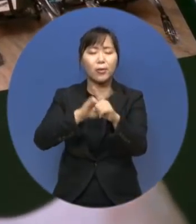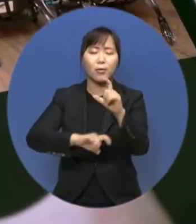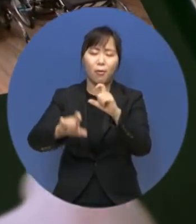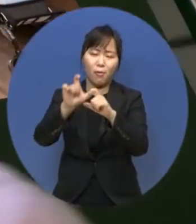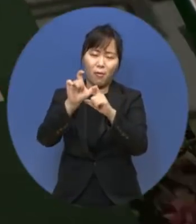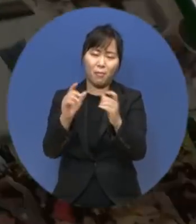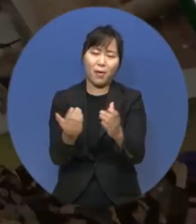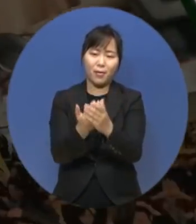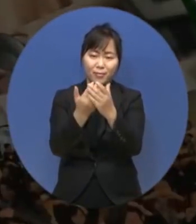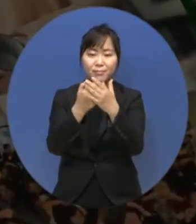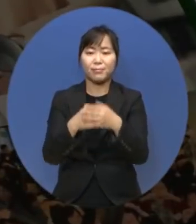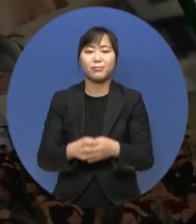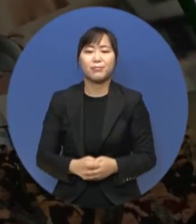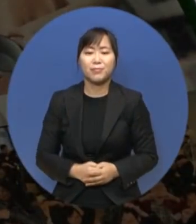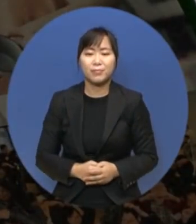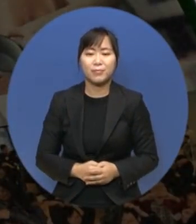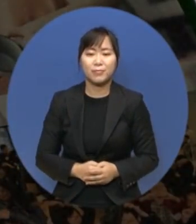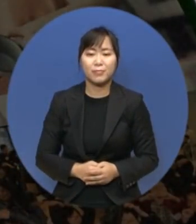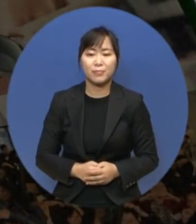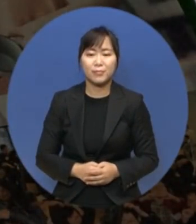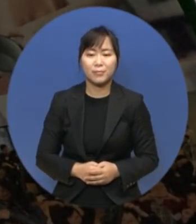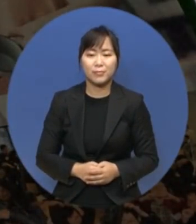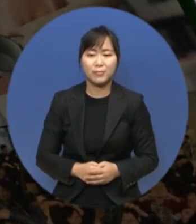높여나가고 있습니다.